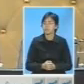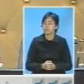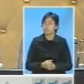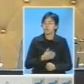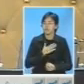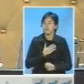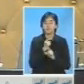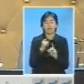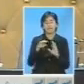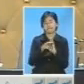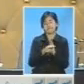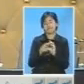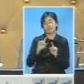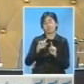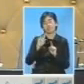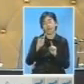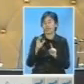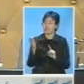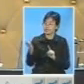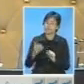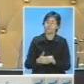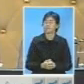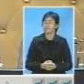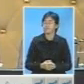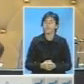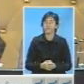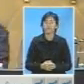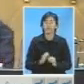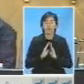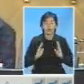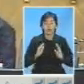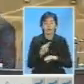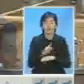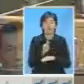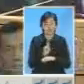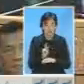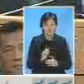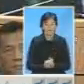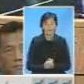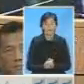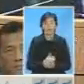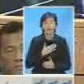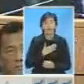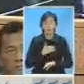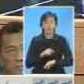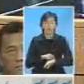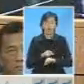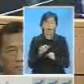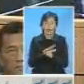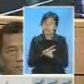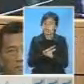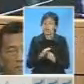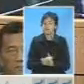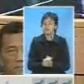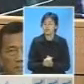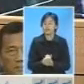างเคร่งครัดนะครับเชิญท่านเก่งกรุณครับ กราบขอบคุณท่านประธานครับผมก็คงใช้เวลาไม่เยอะหรอกครับท่านประธานครับเพราะว่